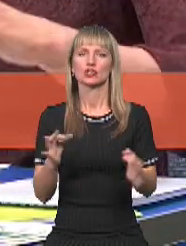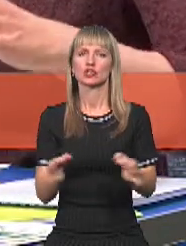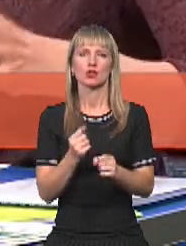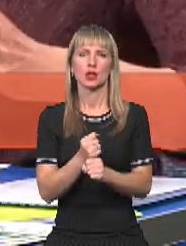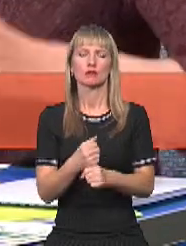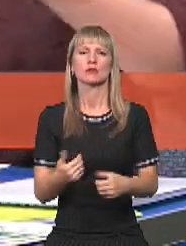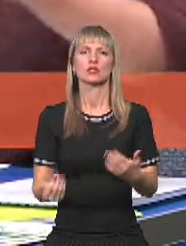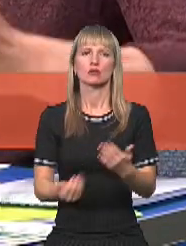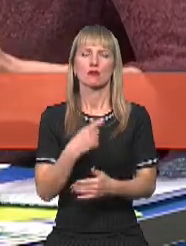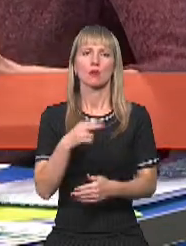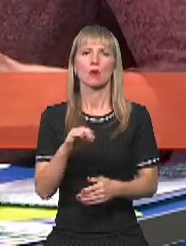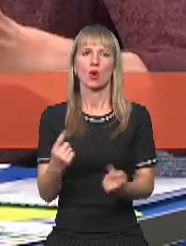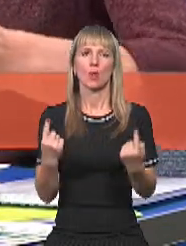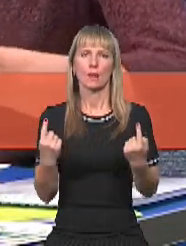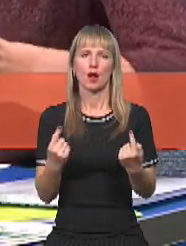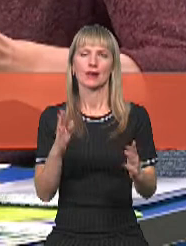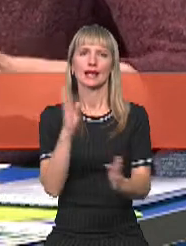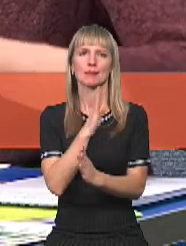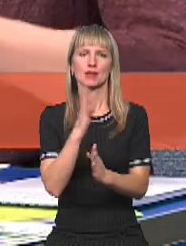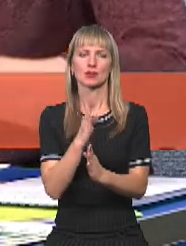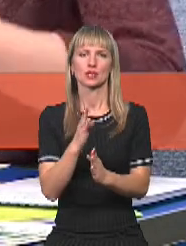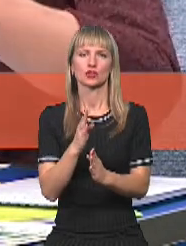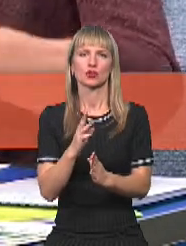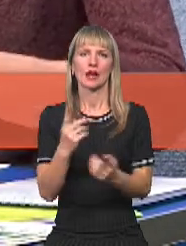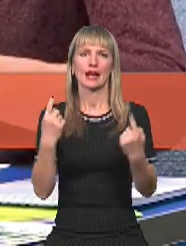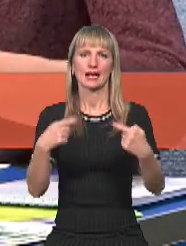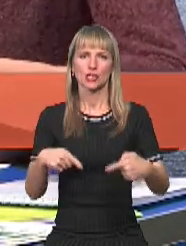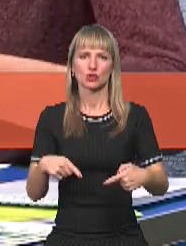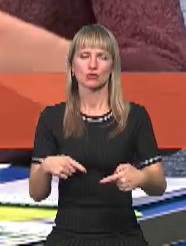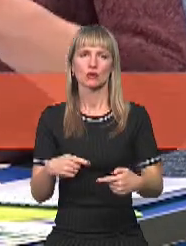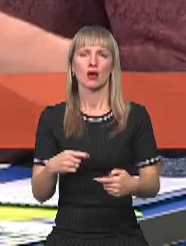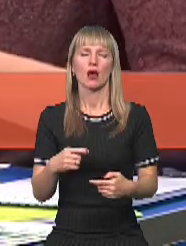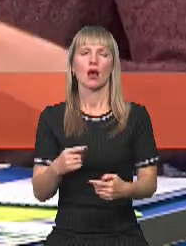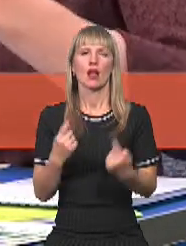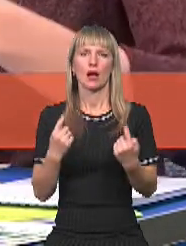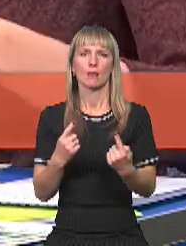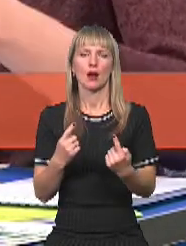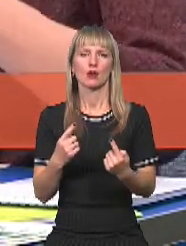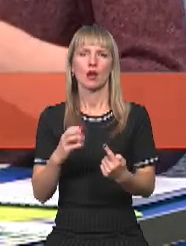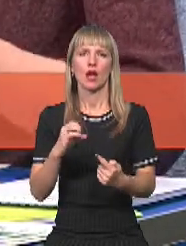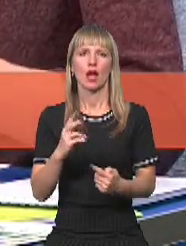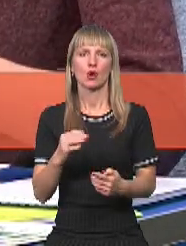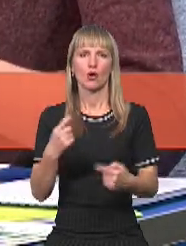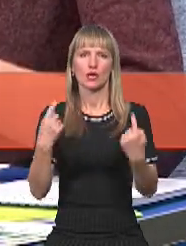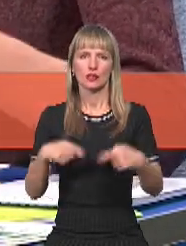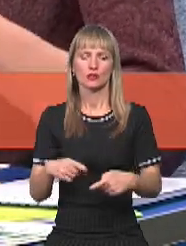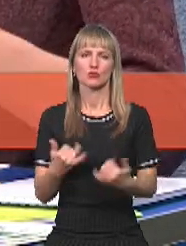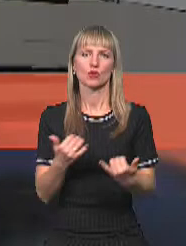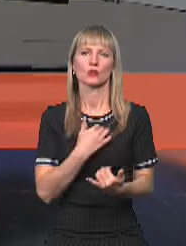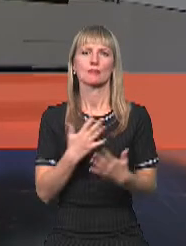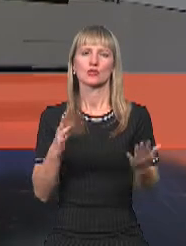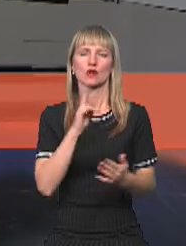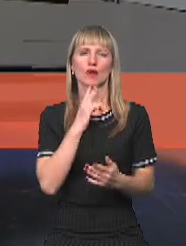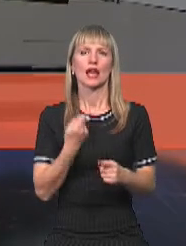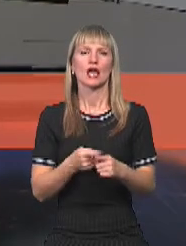ми знову-таки говоримо про глобальну кліматичну кризу, глобальну екологічну кризу. А хотілося б сьогодні більше зауважити